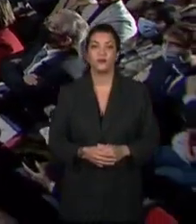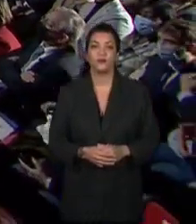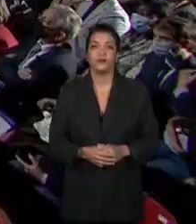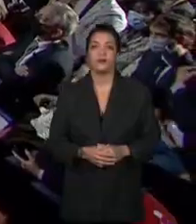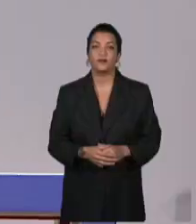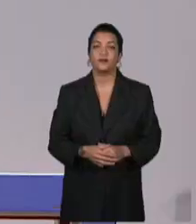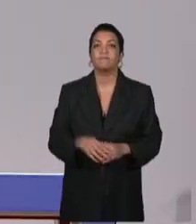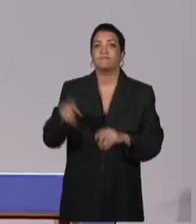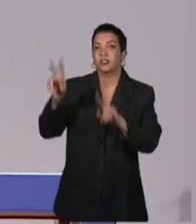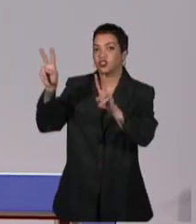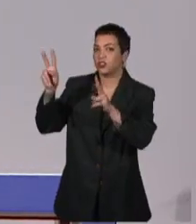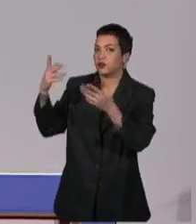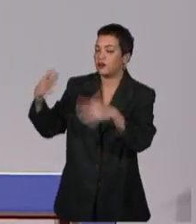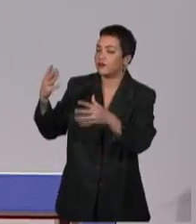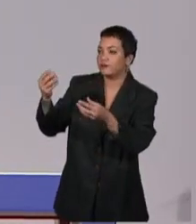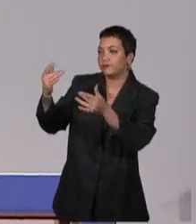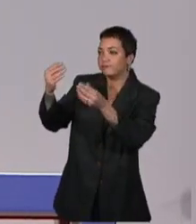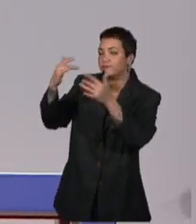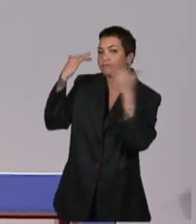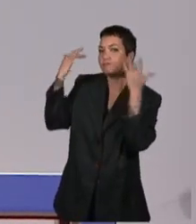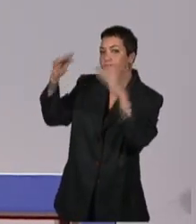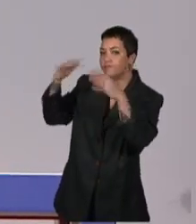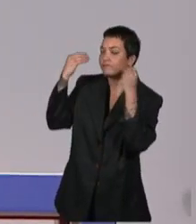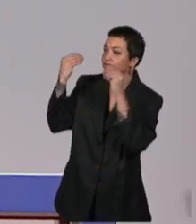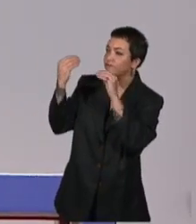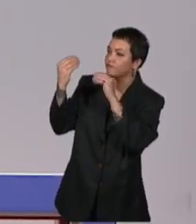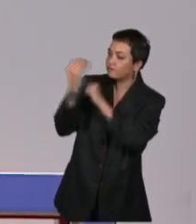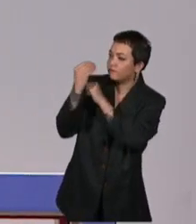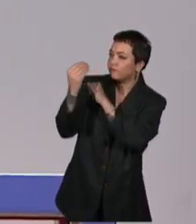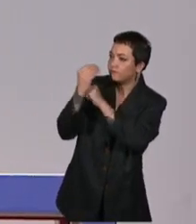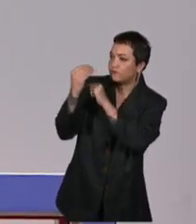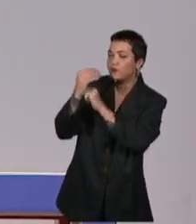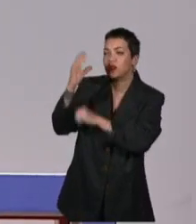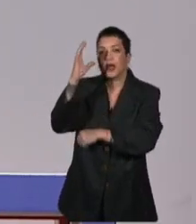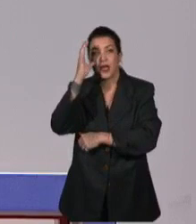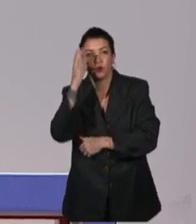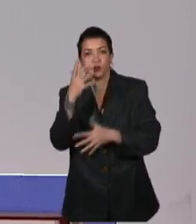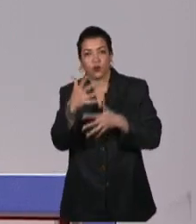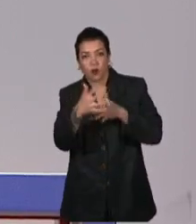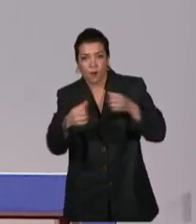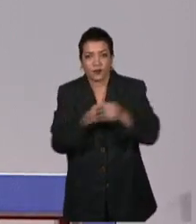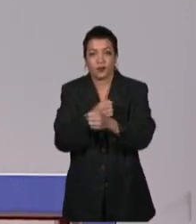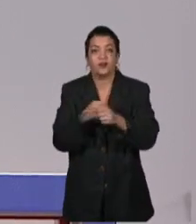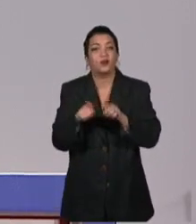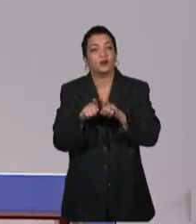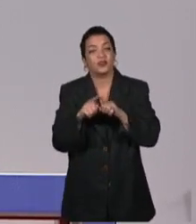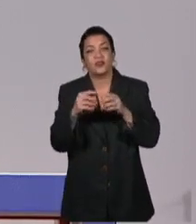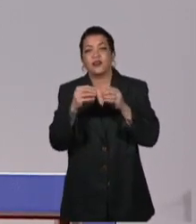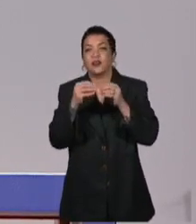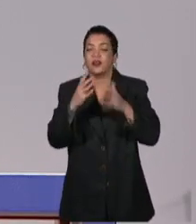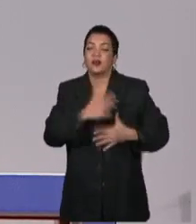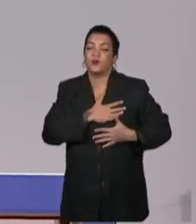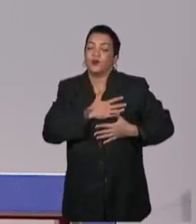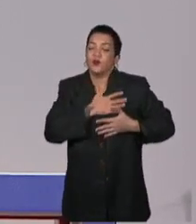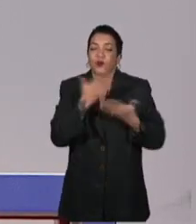De Jacques Chirac, j'ai beaucoup appris, l'écoute, l'empathie, mais aussi et encore l'amour de cette France,